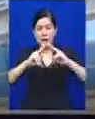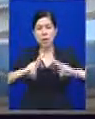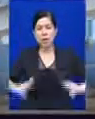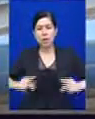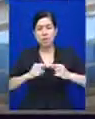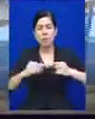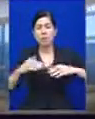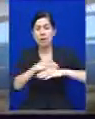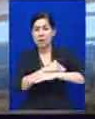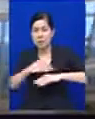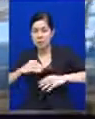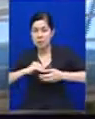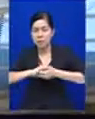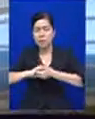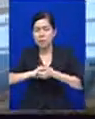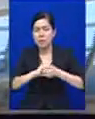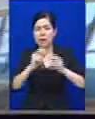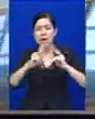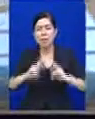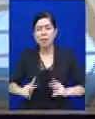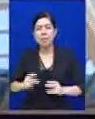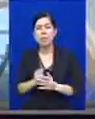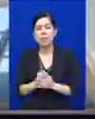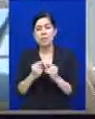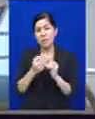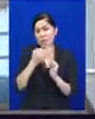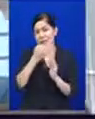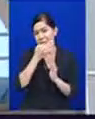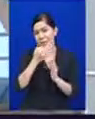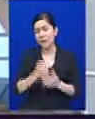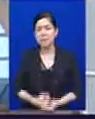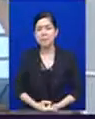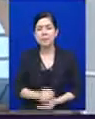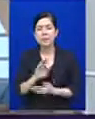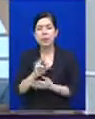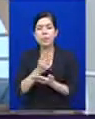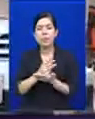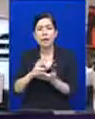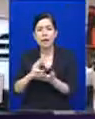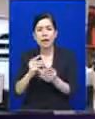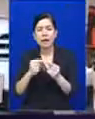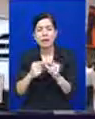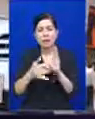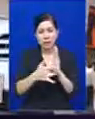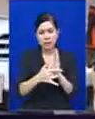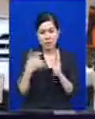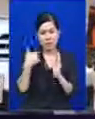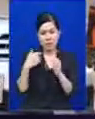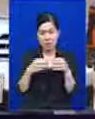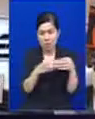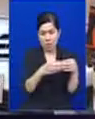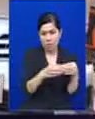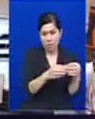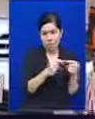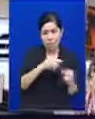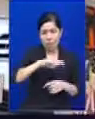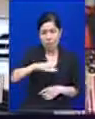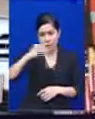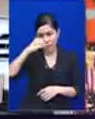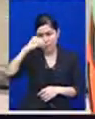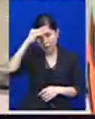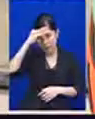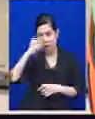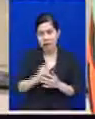วมกับอาชีวะอาสาโดยวิทยาลัยเทคนิคพระนครศรีอยุธยาค่ะนำนักศึกษาช่างยนต์แล้วก็ช่างไฟฟ้านะ